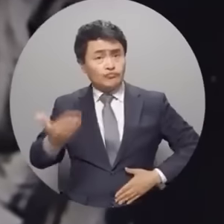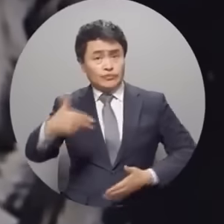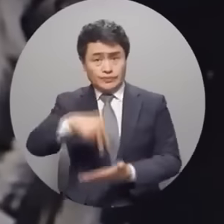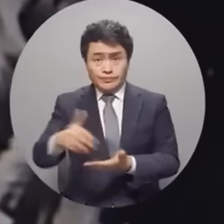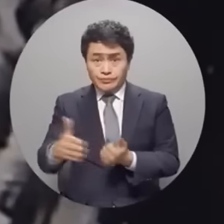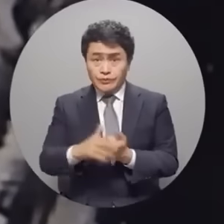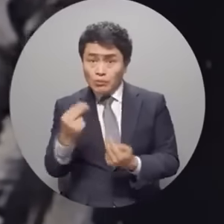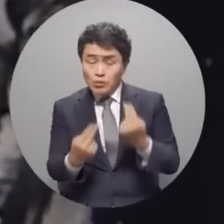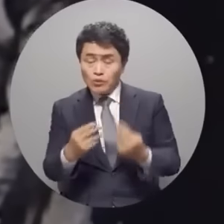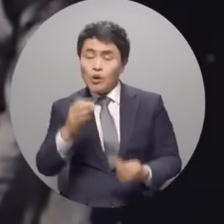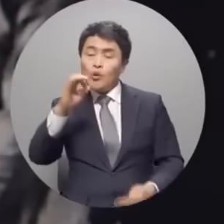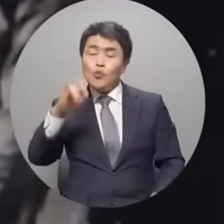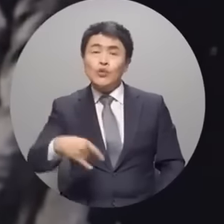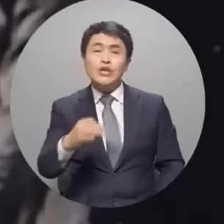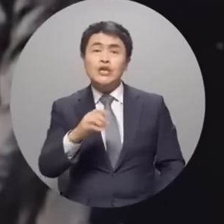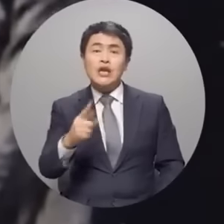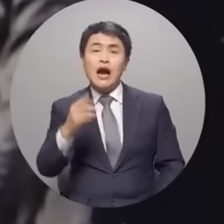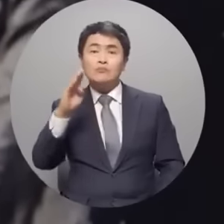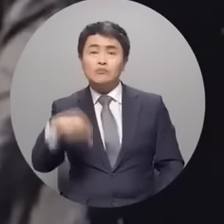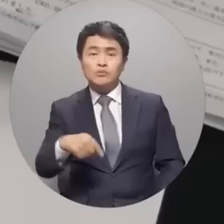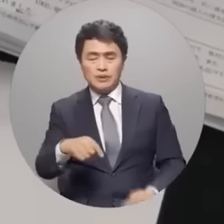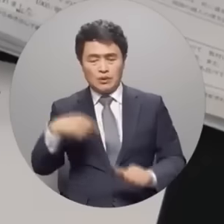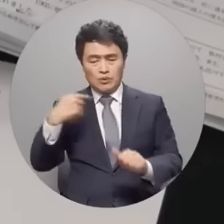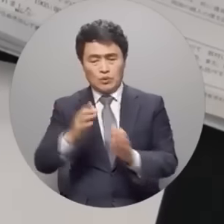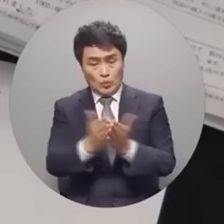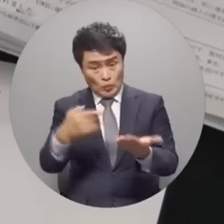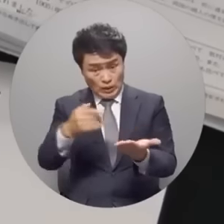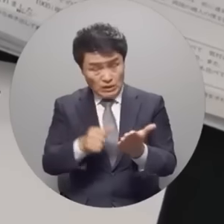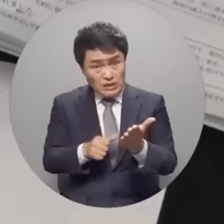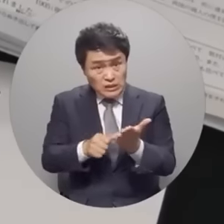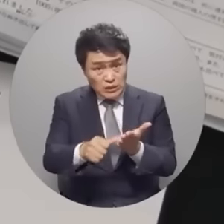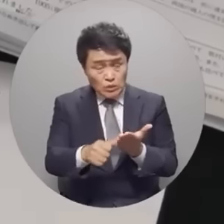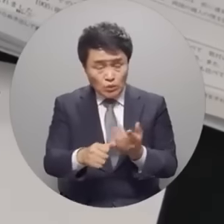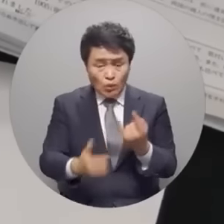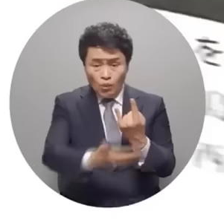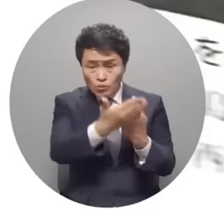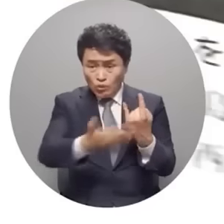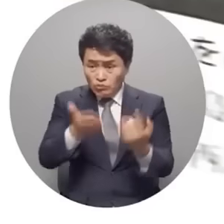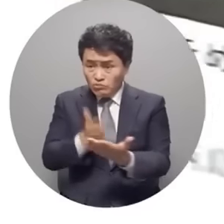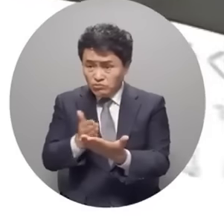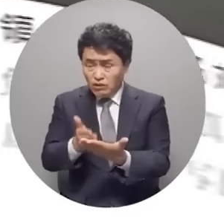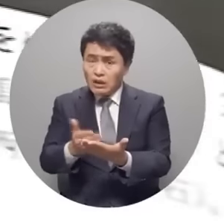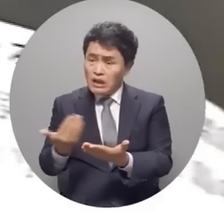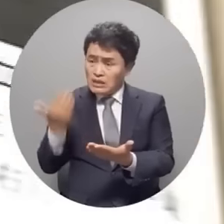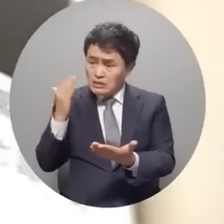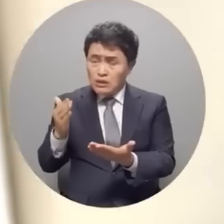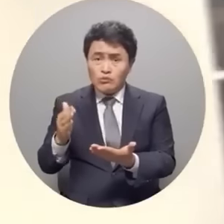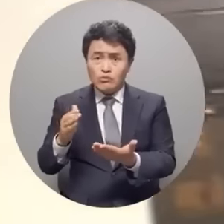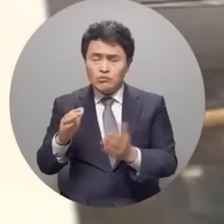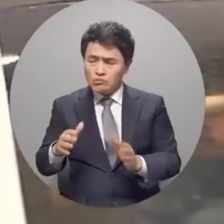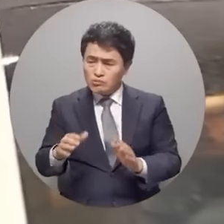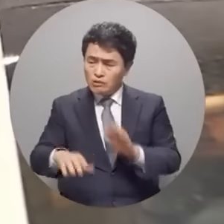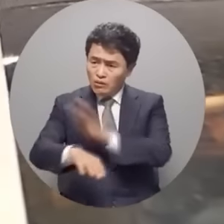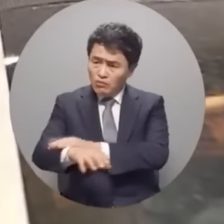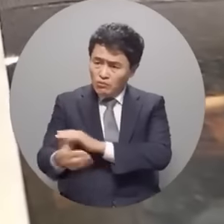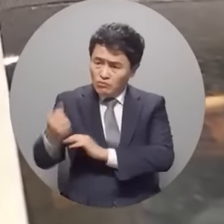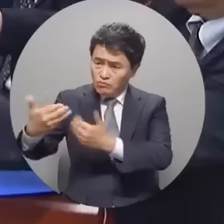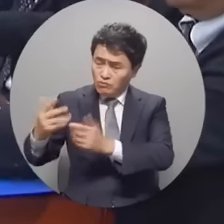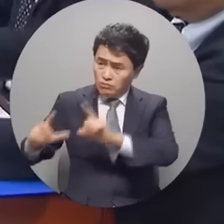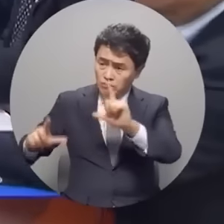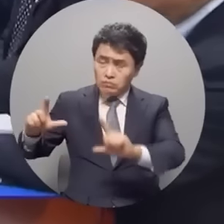무엇보다 위안부 문제를 교과서에서 지우고 독도 영유권 주장을 강화하는 등 최근 갈수록 우경화되는 일본의